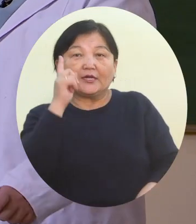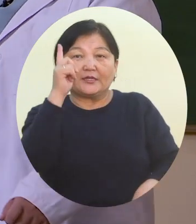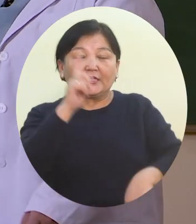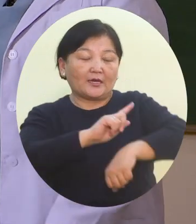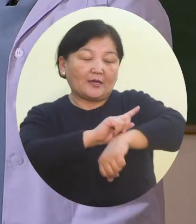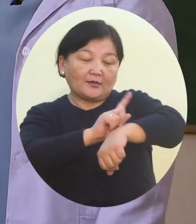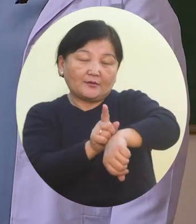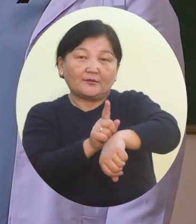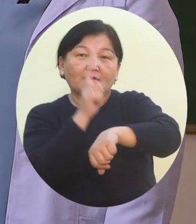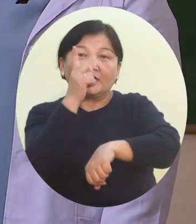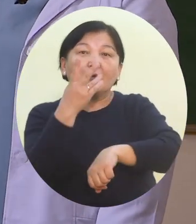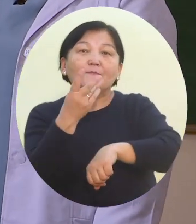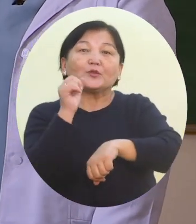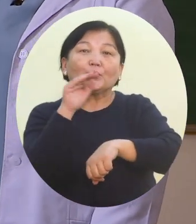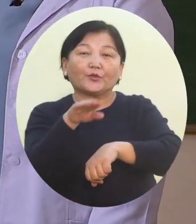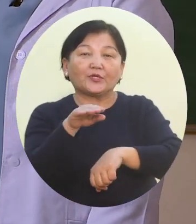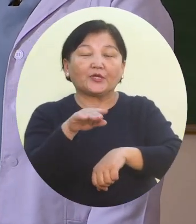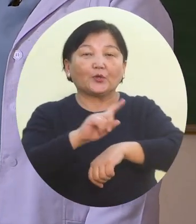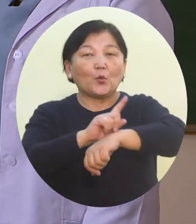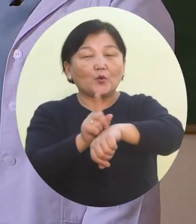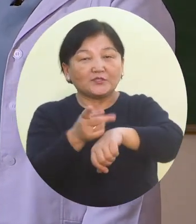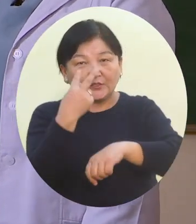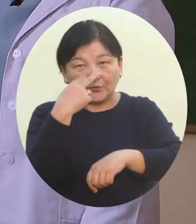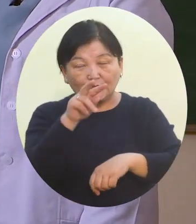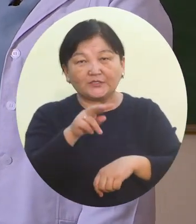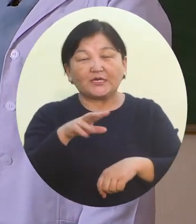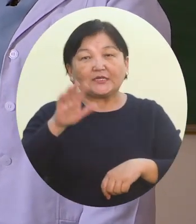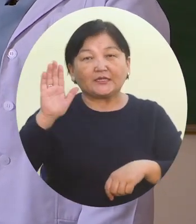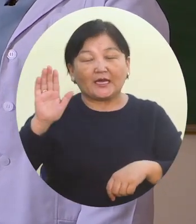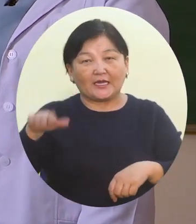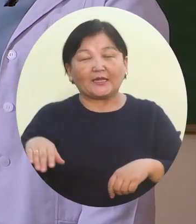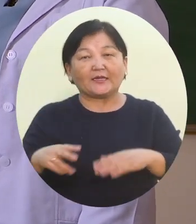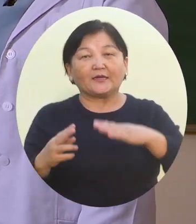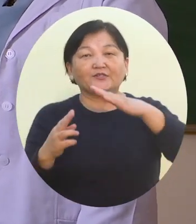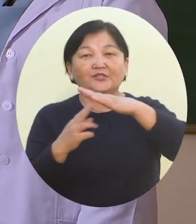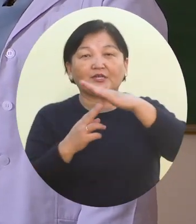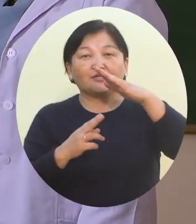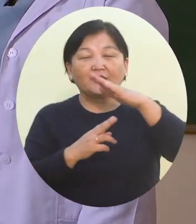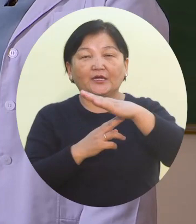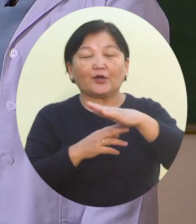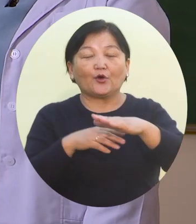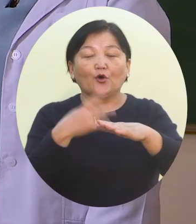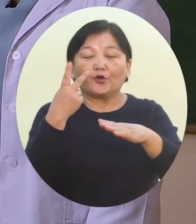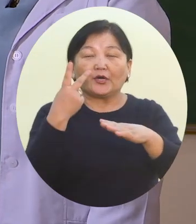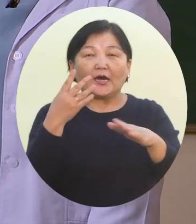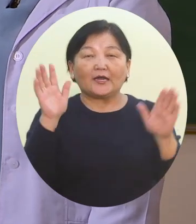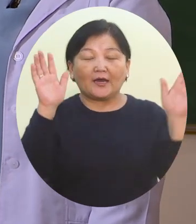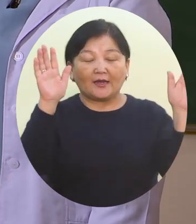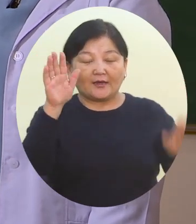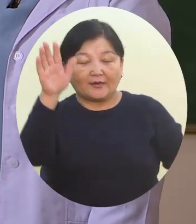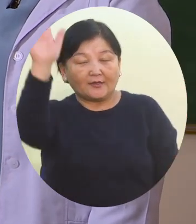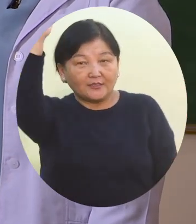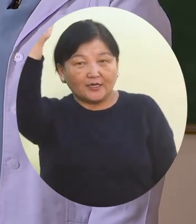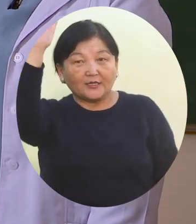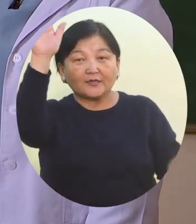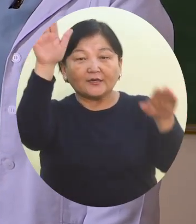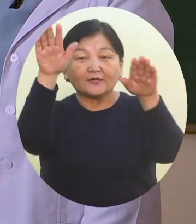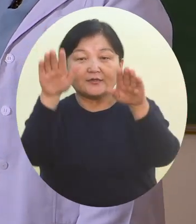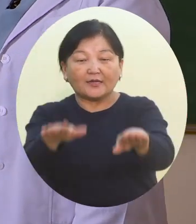За ингэж байлгасныхаа дараа ширээн дээрээ гараа тавиад 2 гарынхаа арьсны өнгөний өөрчлөлтийг ажиглах юм